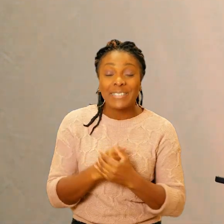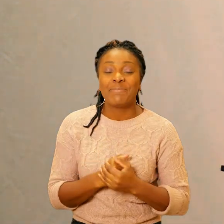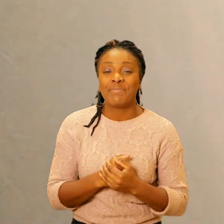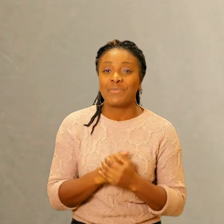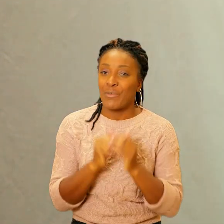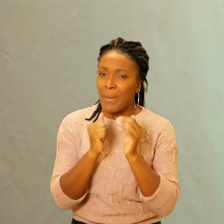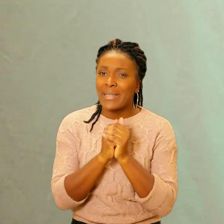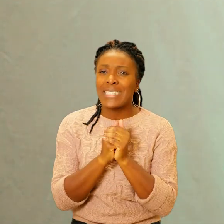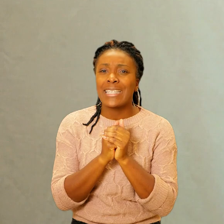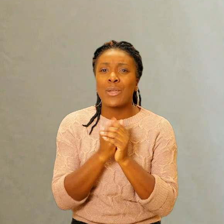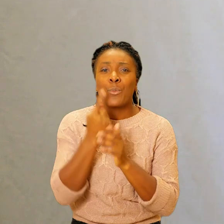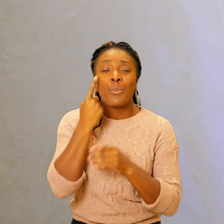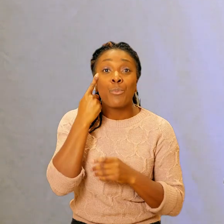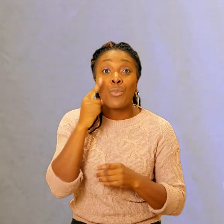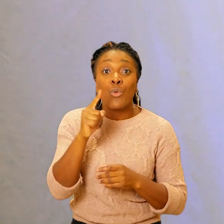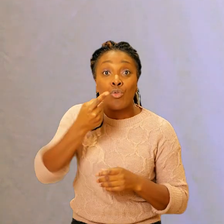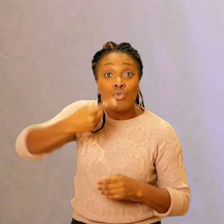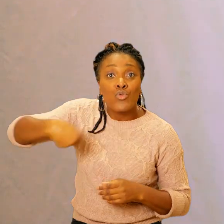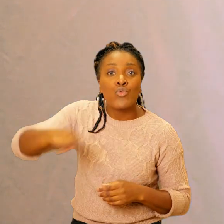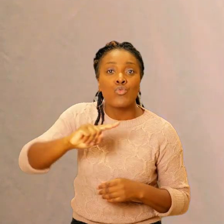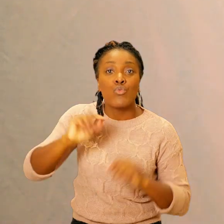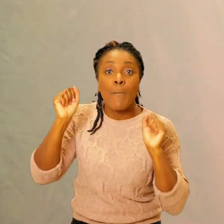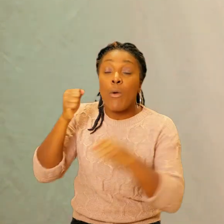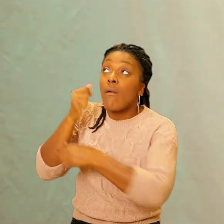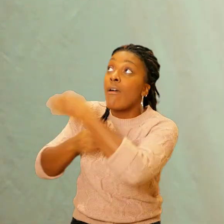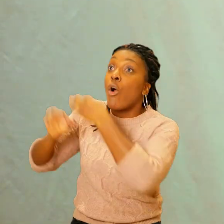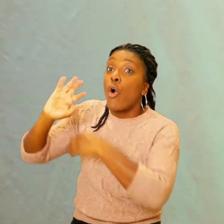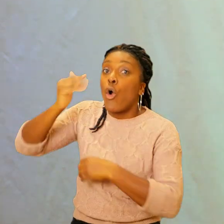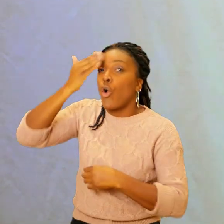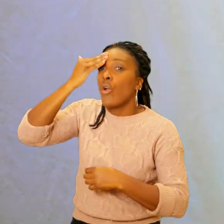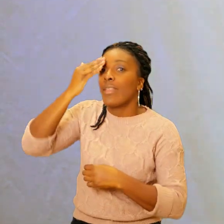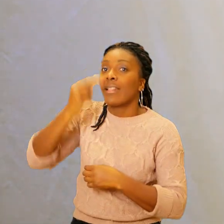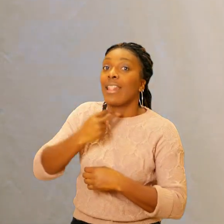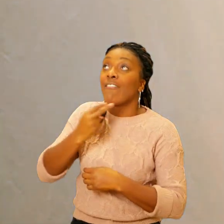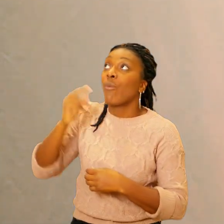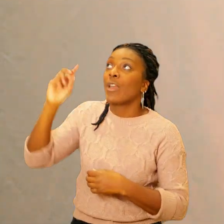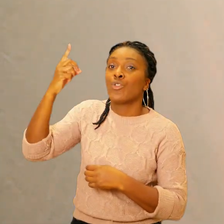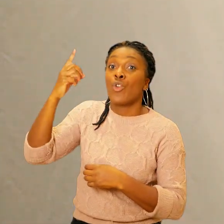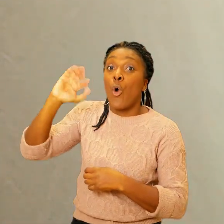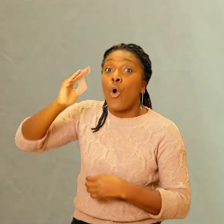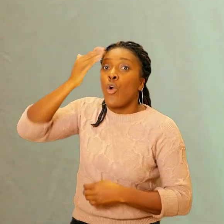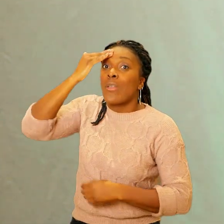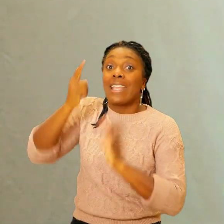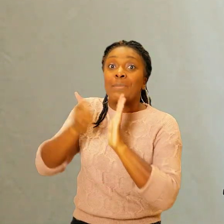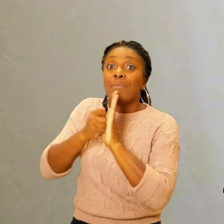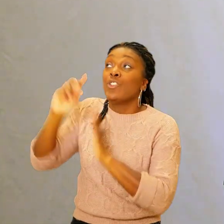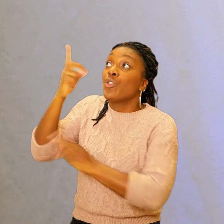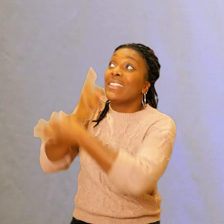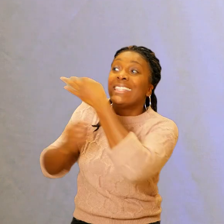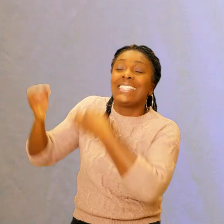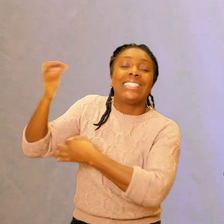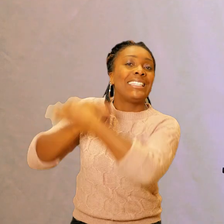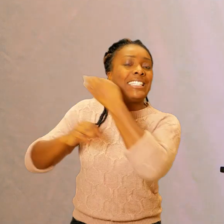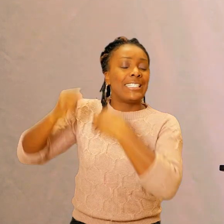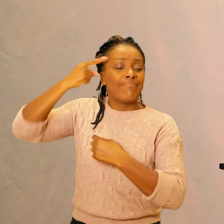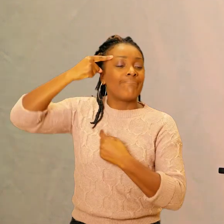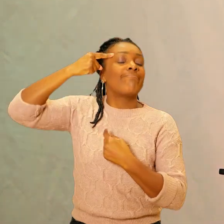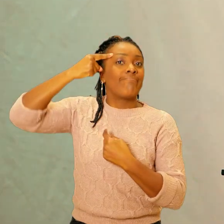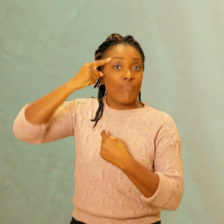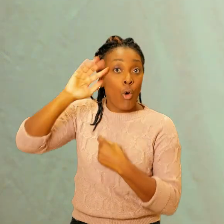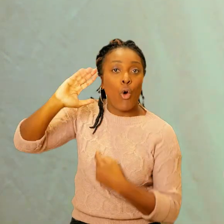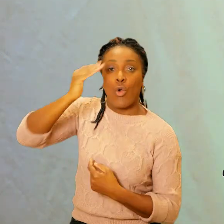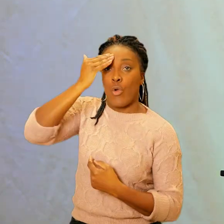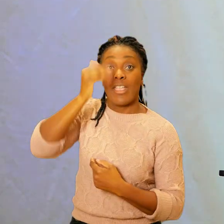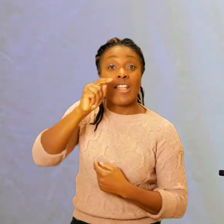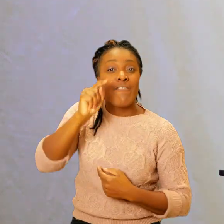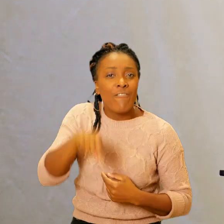Et je vais prier pour que nous puissions entendre la voix de Dieu et reconnaître l'ADN de la voix de Dieu. Que tu aies cette connaissance spirituelle dans